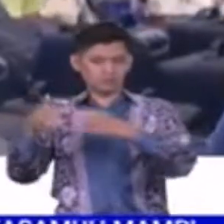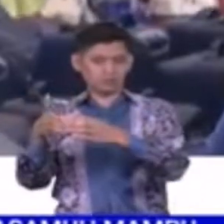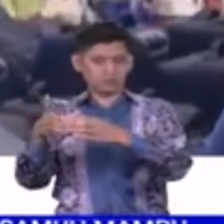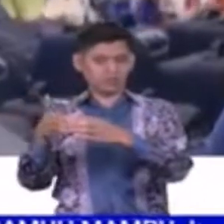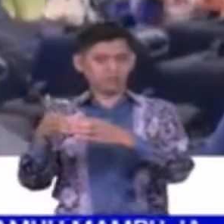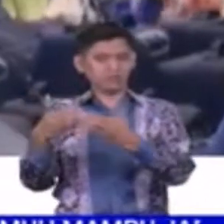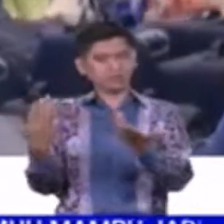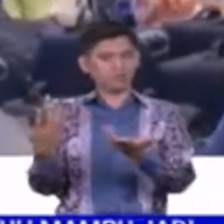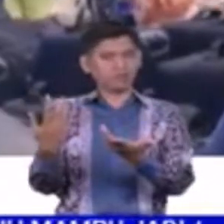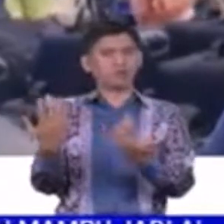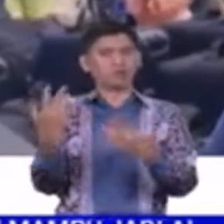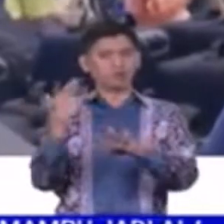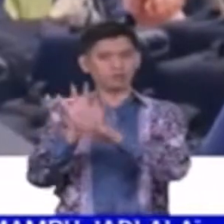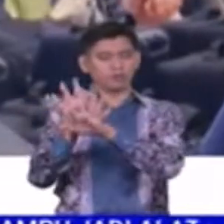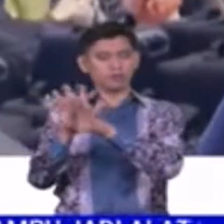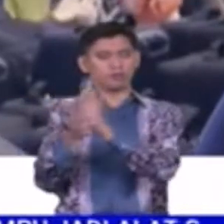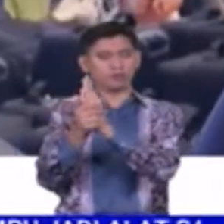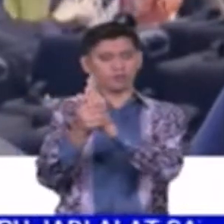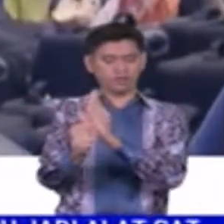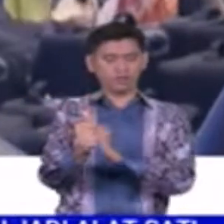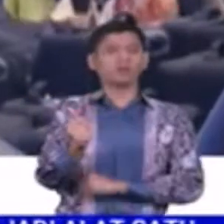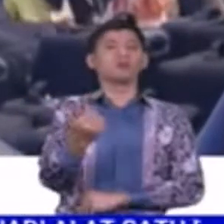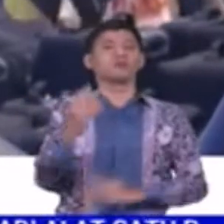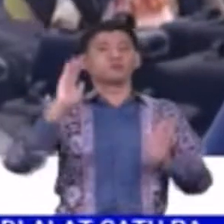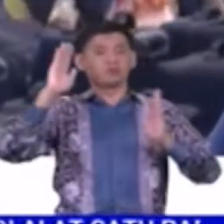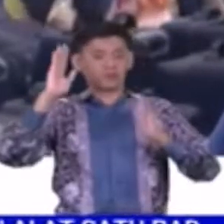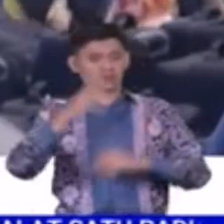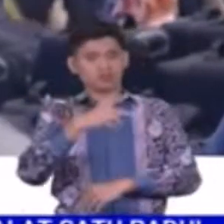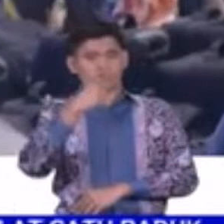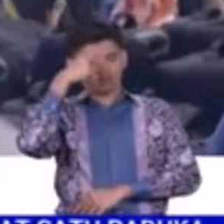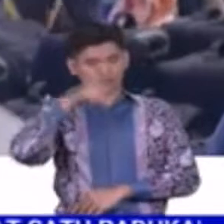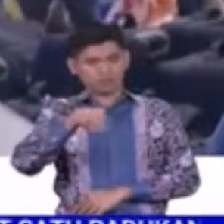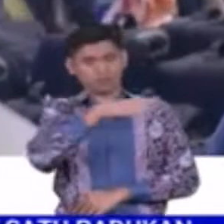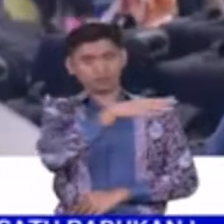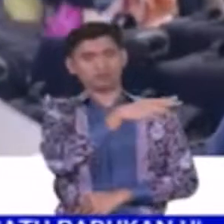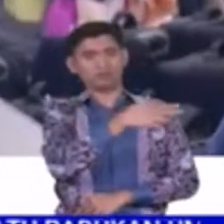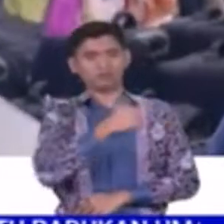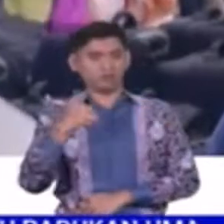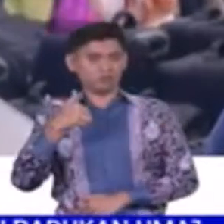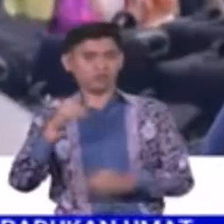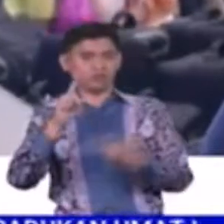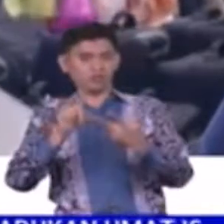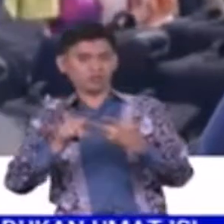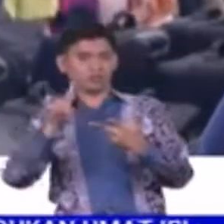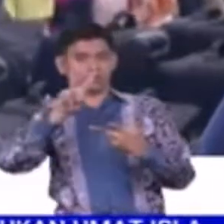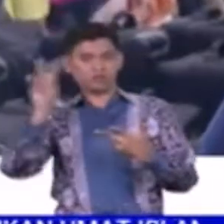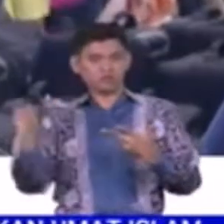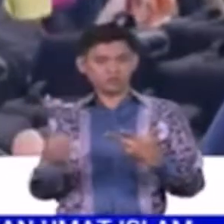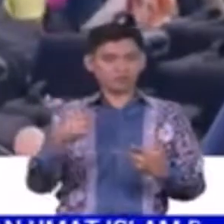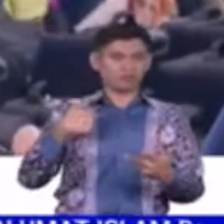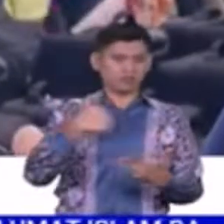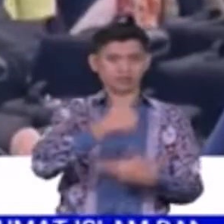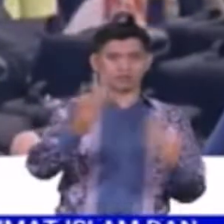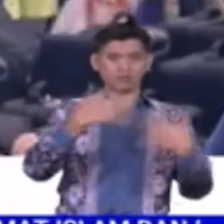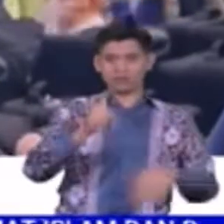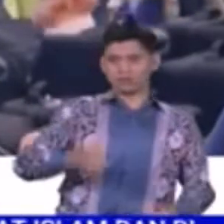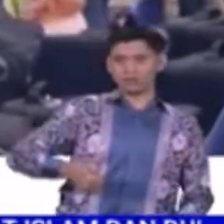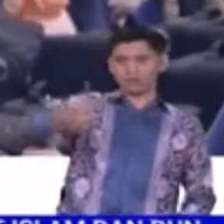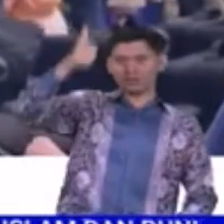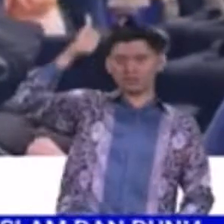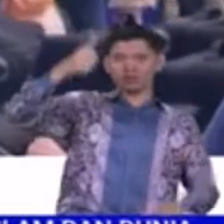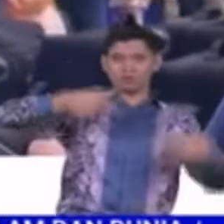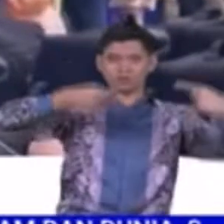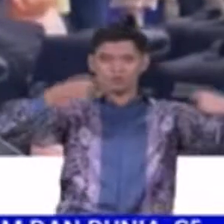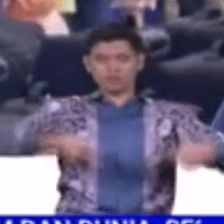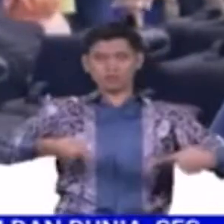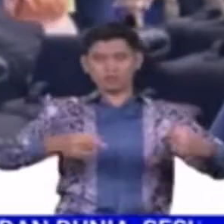Thailand, seperti Indonesia sendiri selaku tuan rumah dan juga Vietnam. Jadi walaupun kita dah memenangi dua perlawanan persahabatan dengan